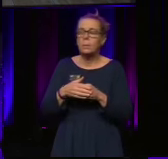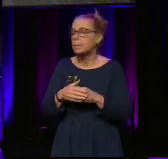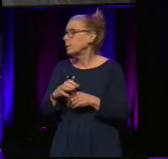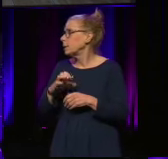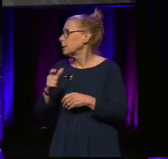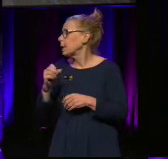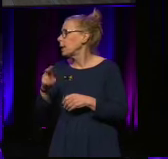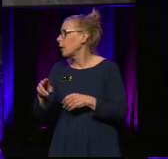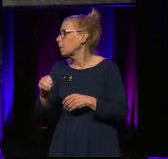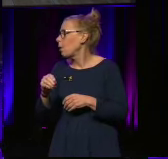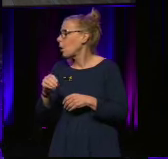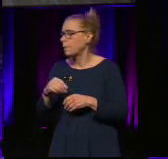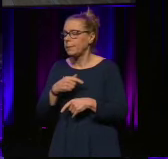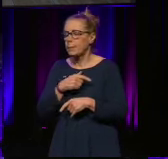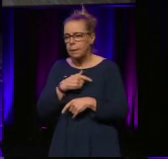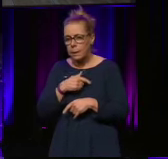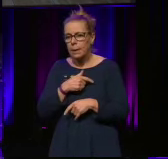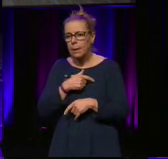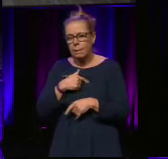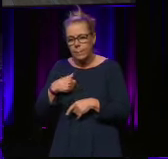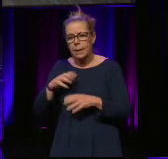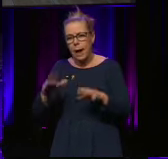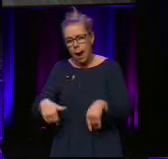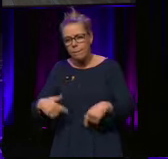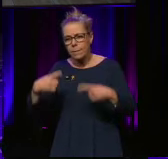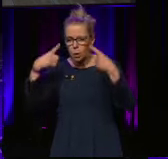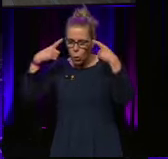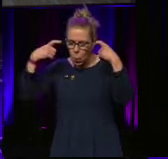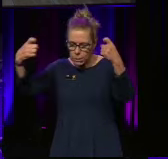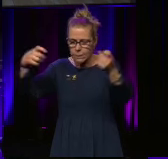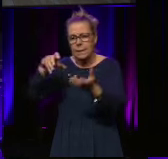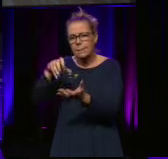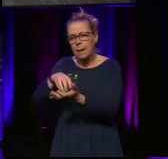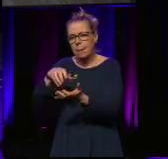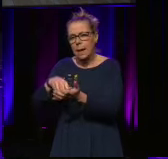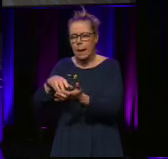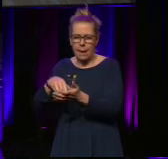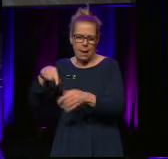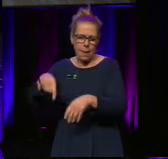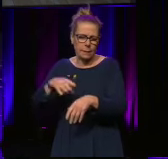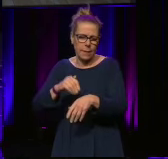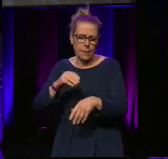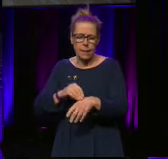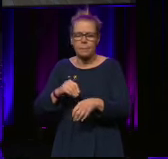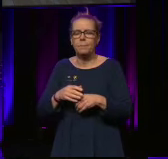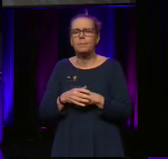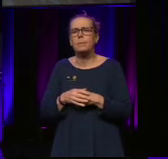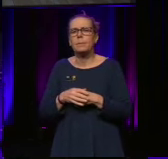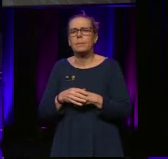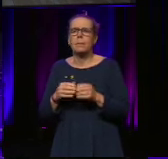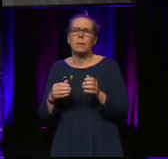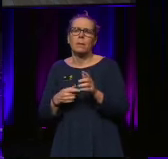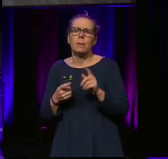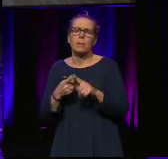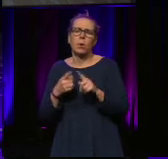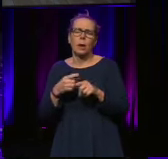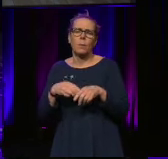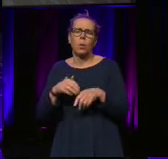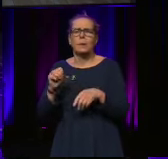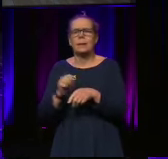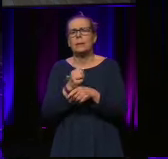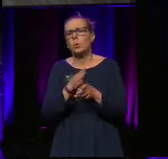Vi hade ju ett ganska konservativt samhälle i det här landet, början på 1900-talet.